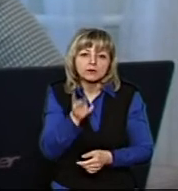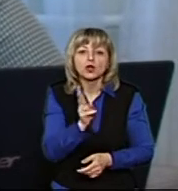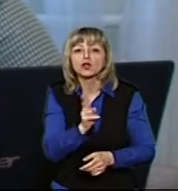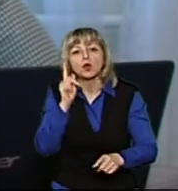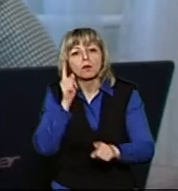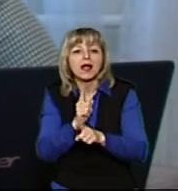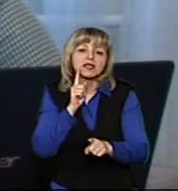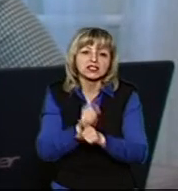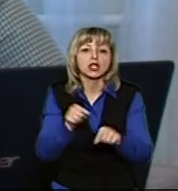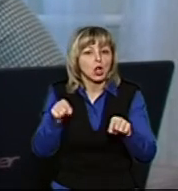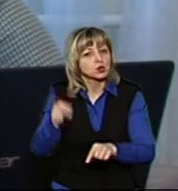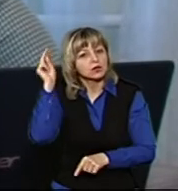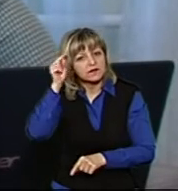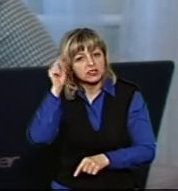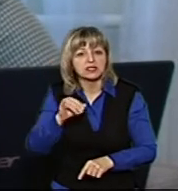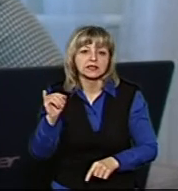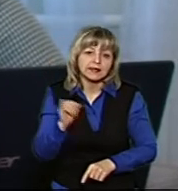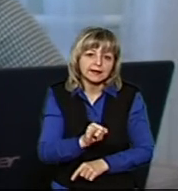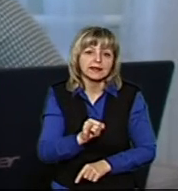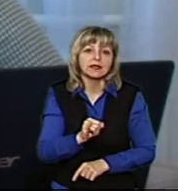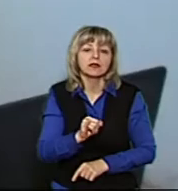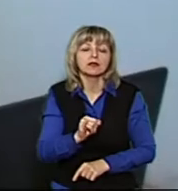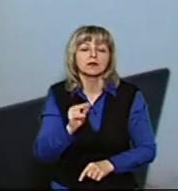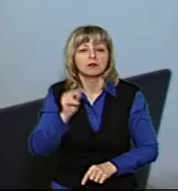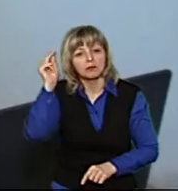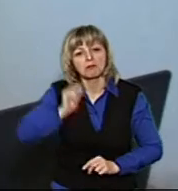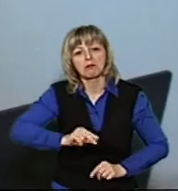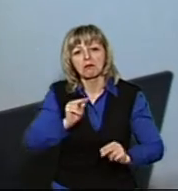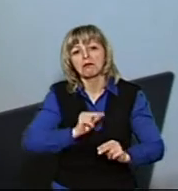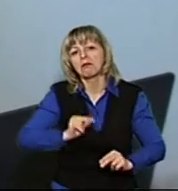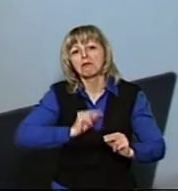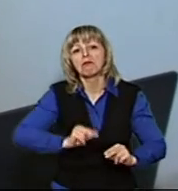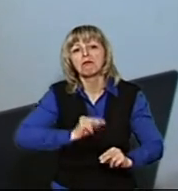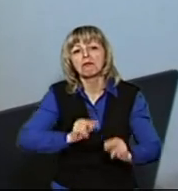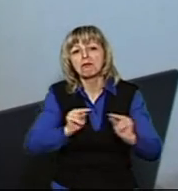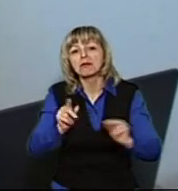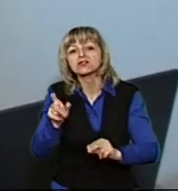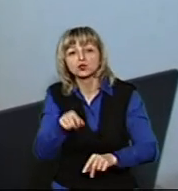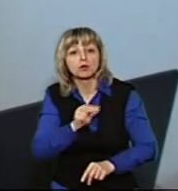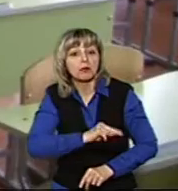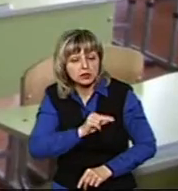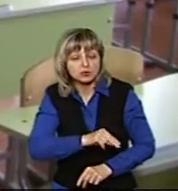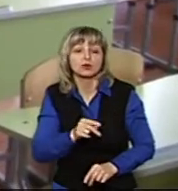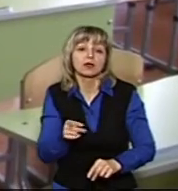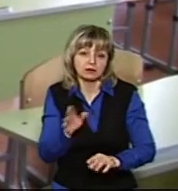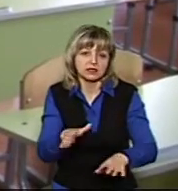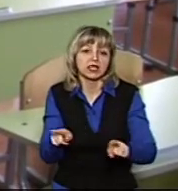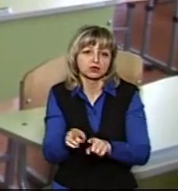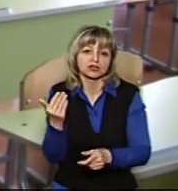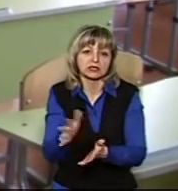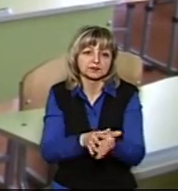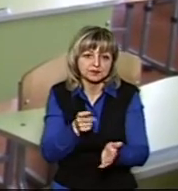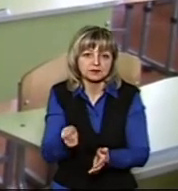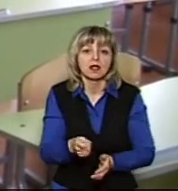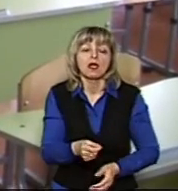нашій школі, і відповідно працівників нашого навчального закладу. Педагогиня говорить, загалом у школу надійшло 84 заяви,